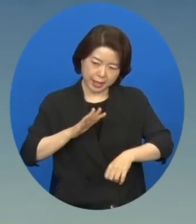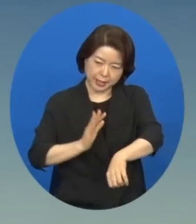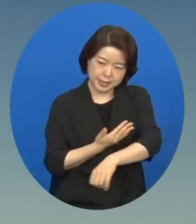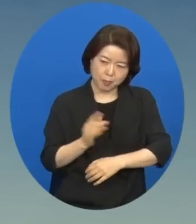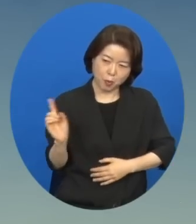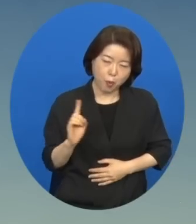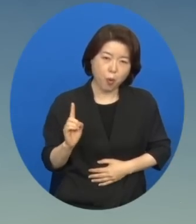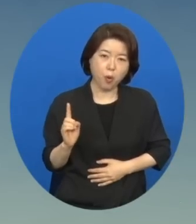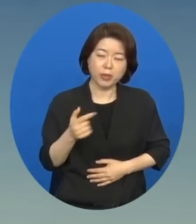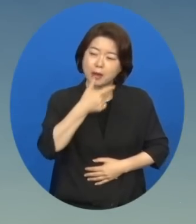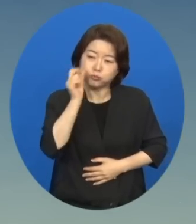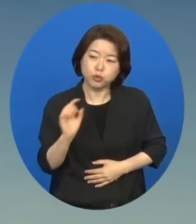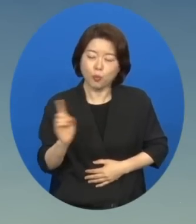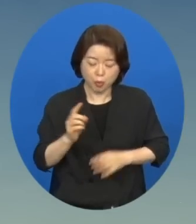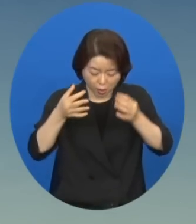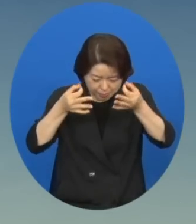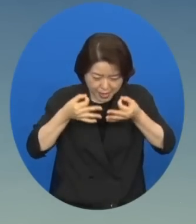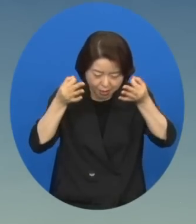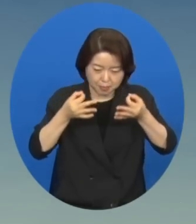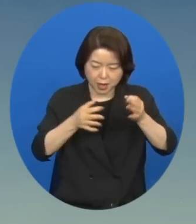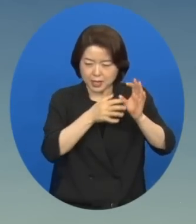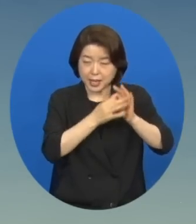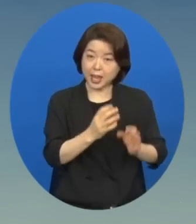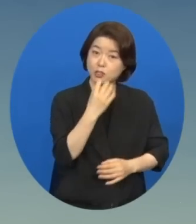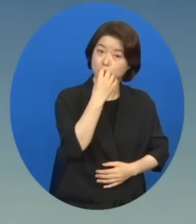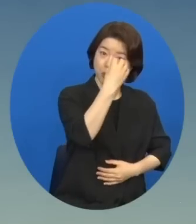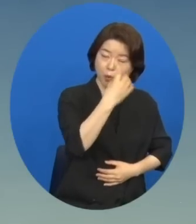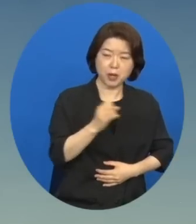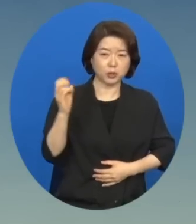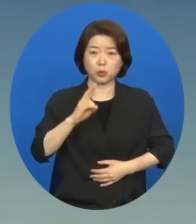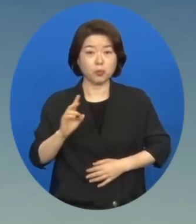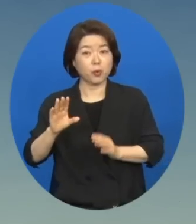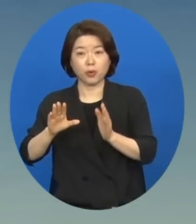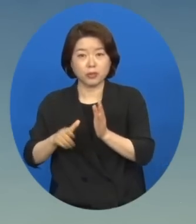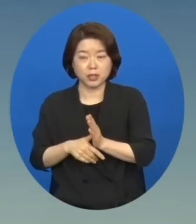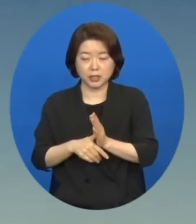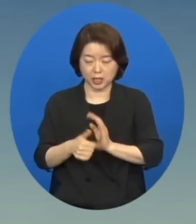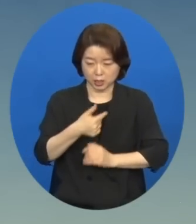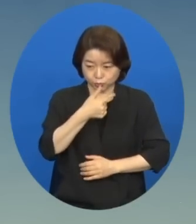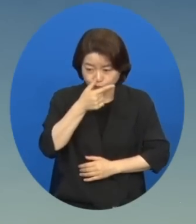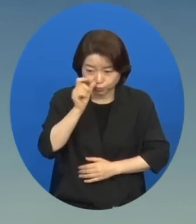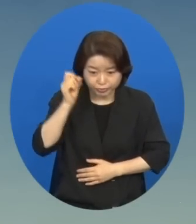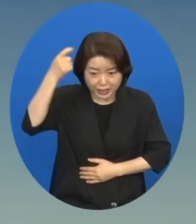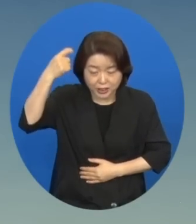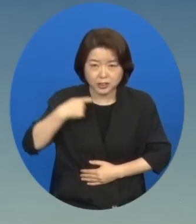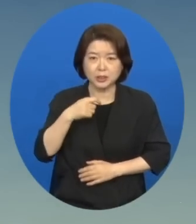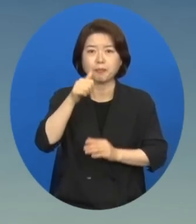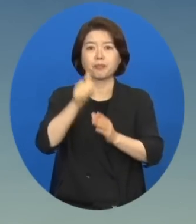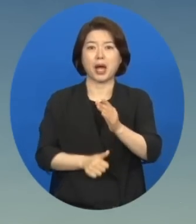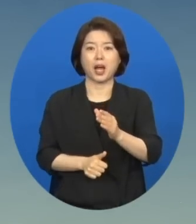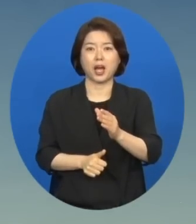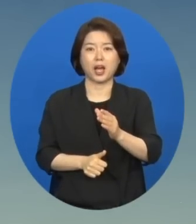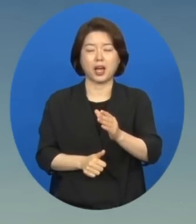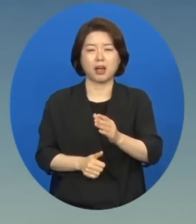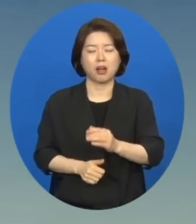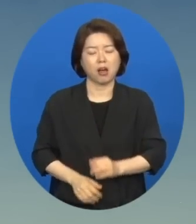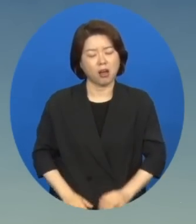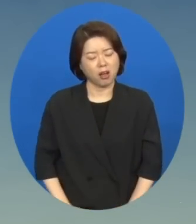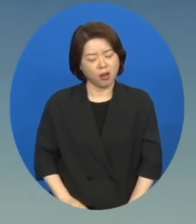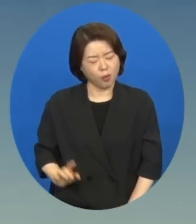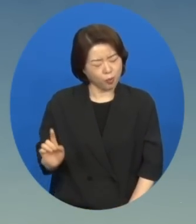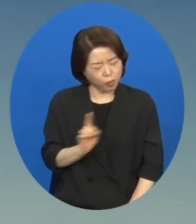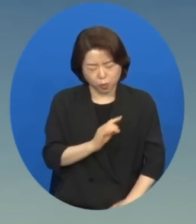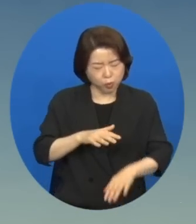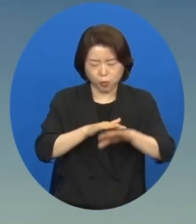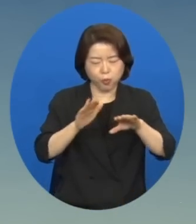뭘까, 끊임없이 교만해지기도 하고 또 어떨 때는 열등감에 빠지기도 하고 이게 도무지 해결이 안 되는